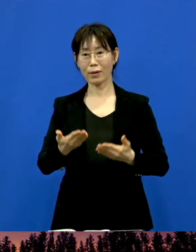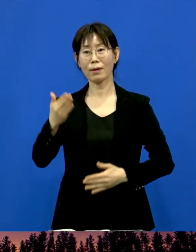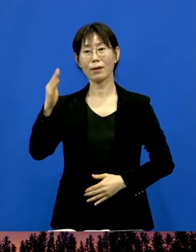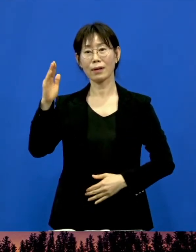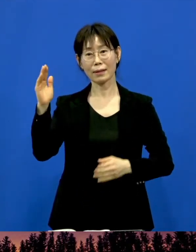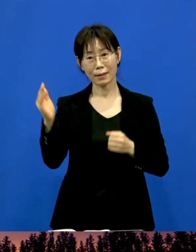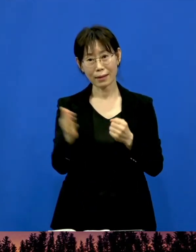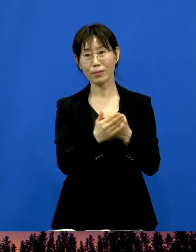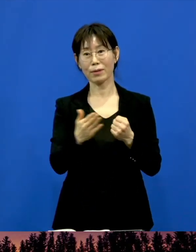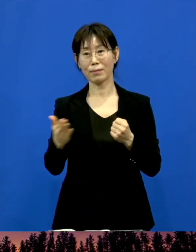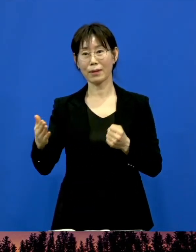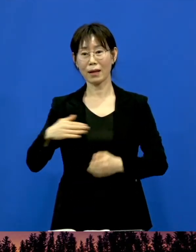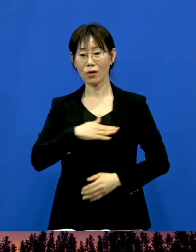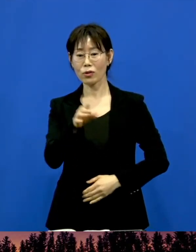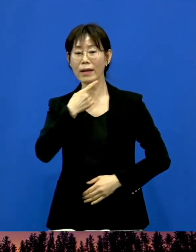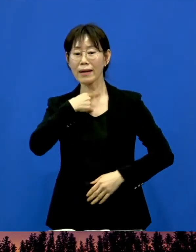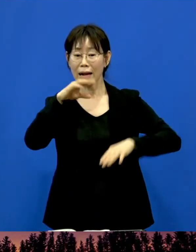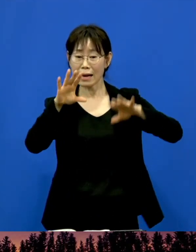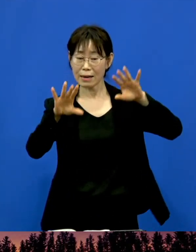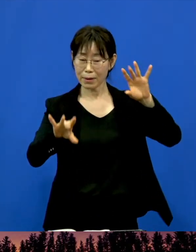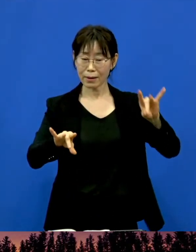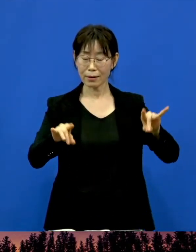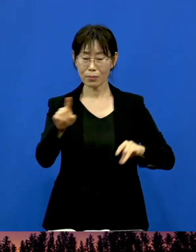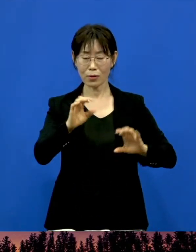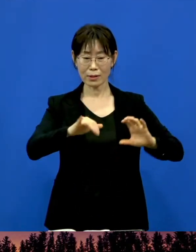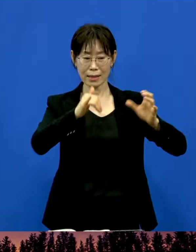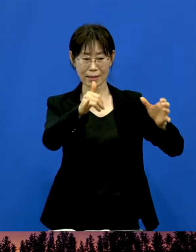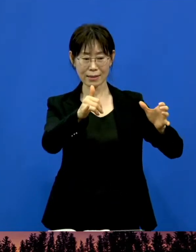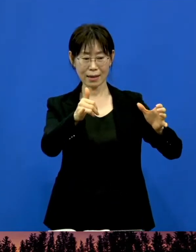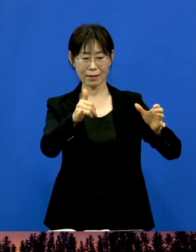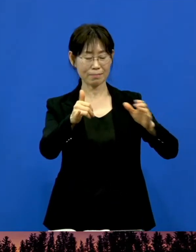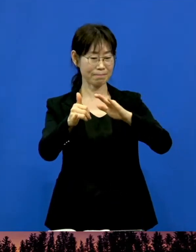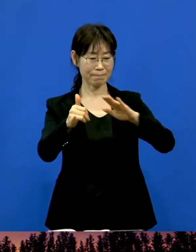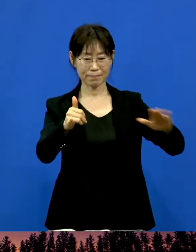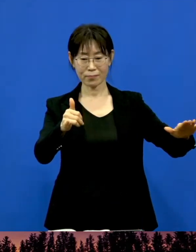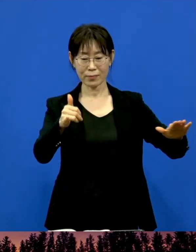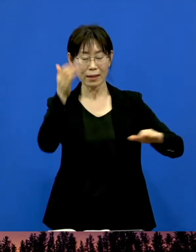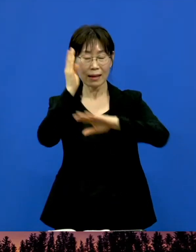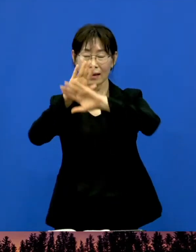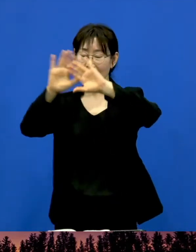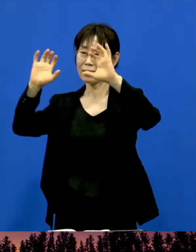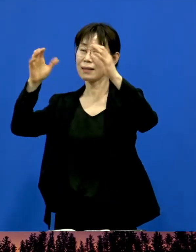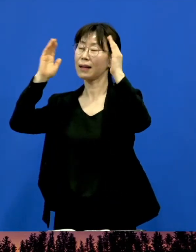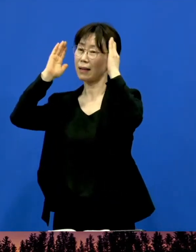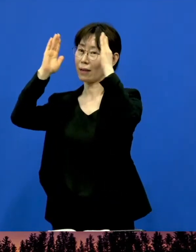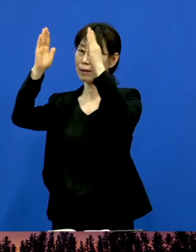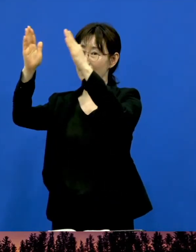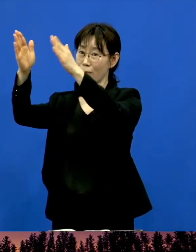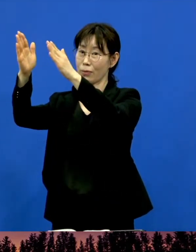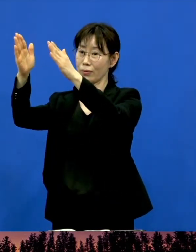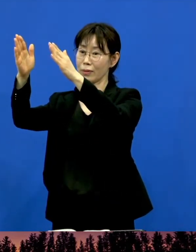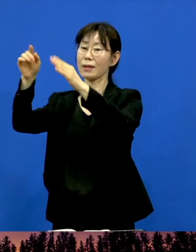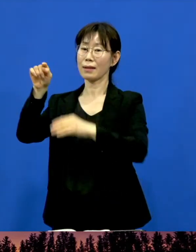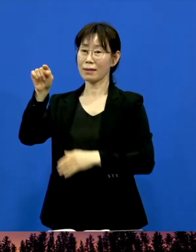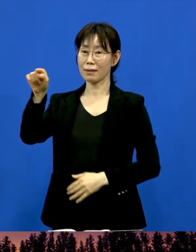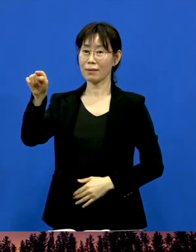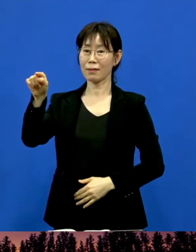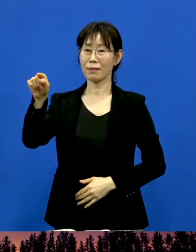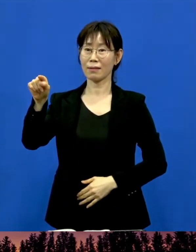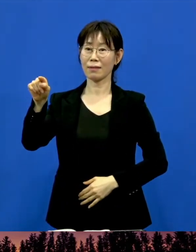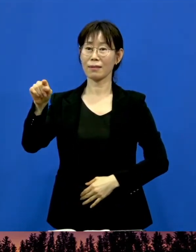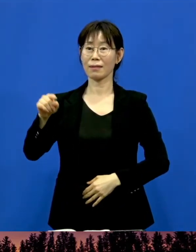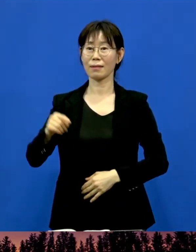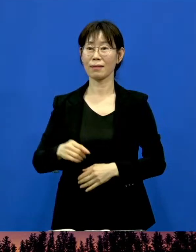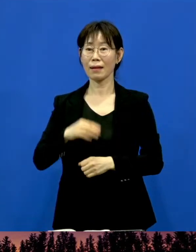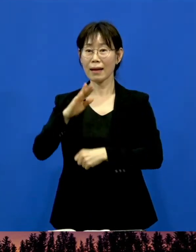거죠. 그래서 우리의 갈망은 훨씬 더 수준이 높아야 된다는 거예요. 그래서 그 갈망을 더 거슬러 가면